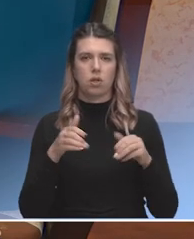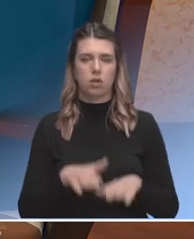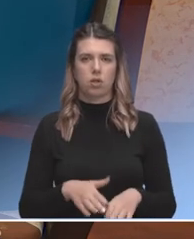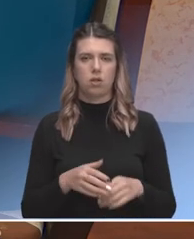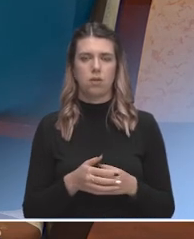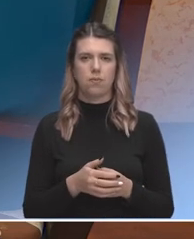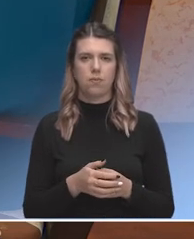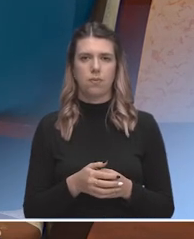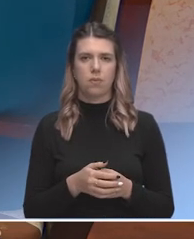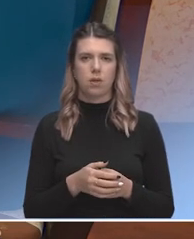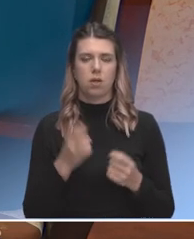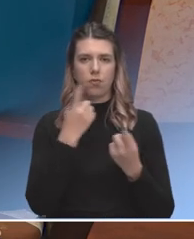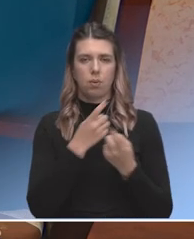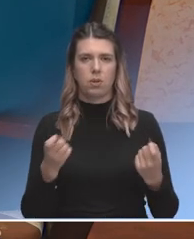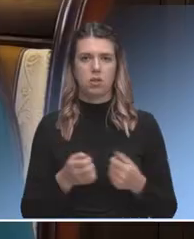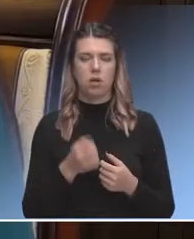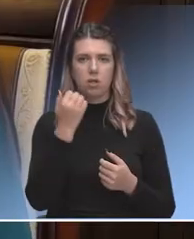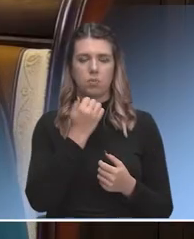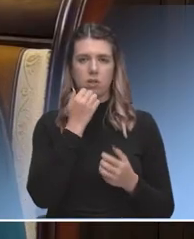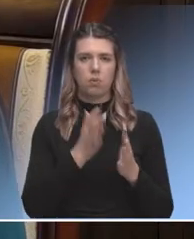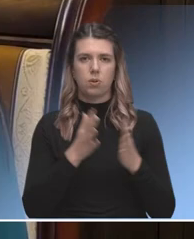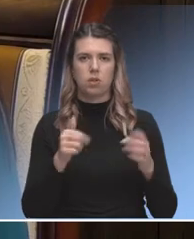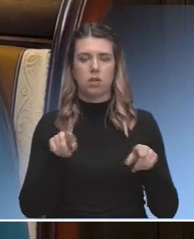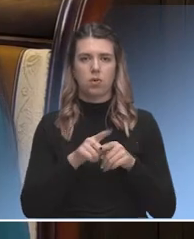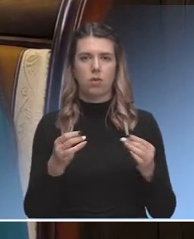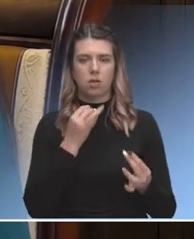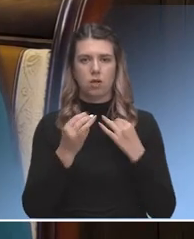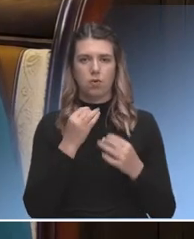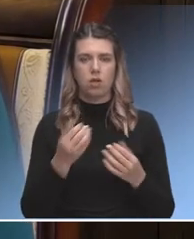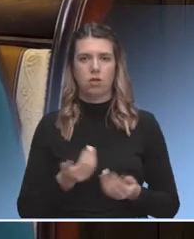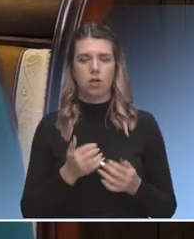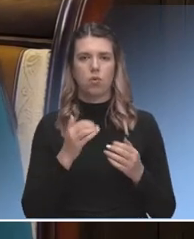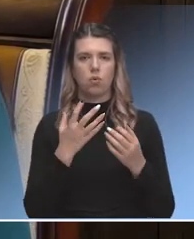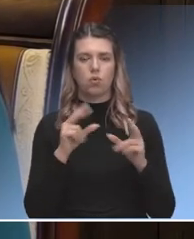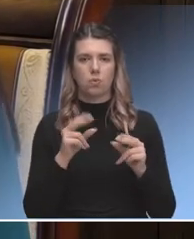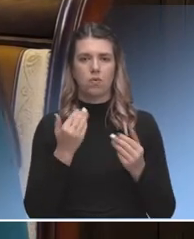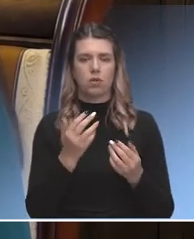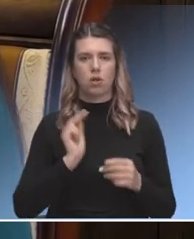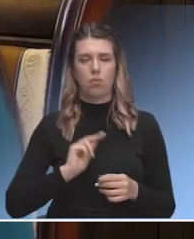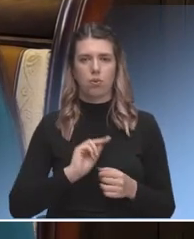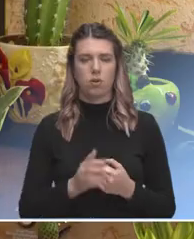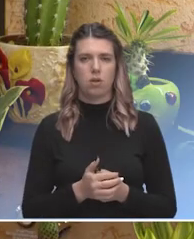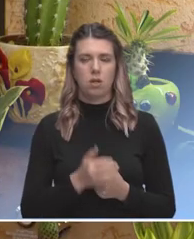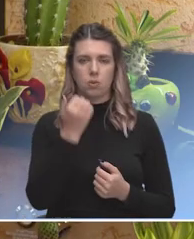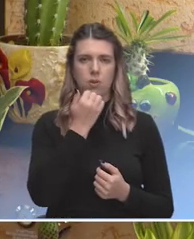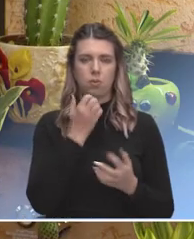управленческих решений информацию. Спасибо большое за такой интересный разговор и желаю вам успехов в вашей работе.